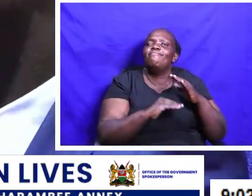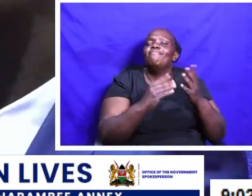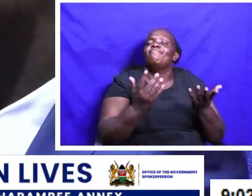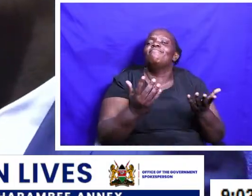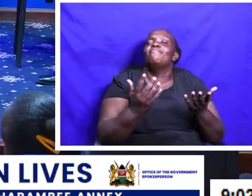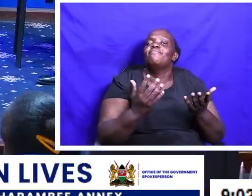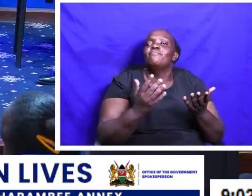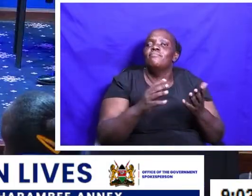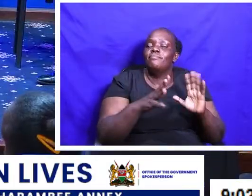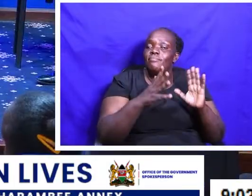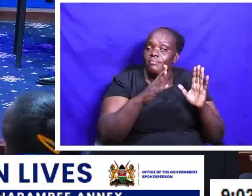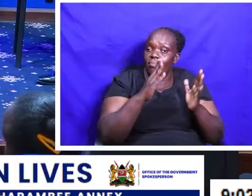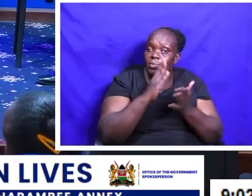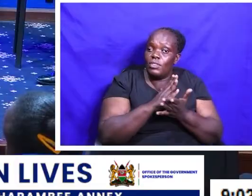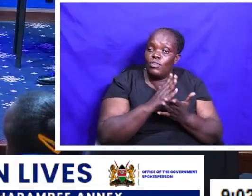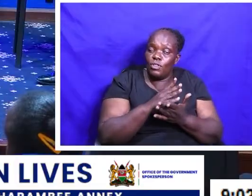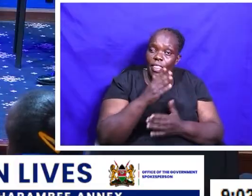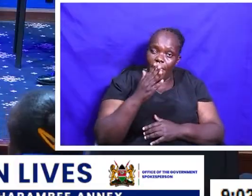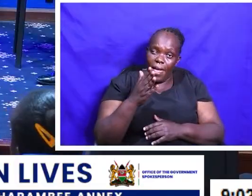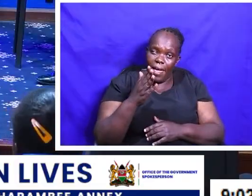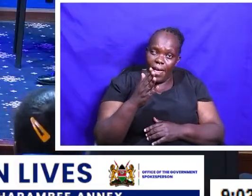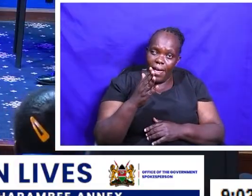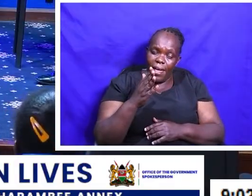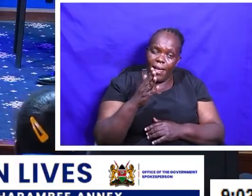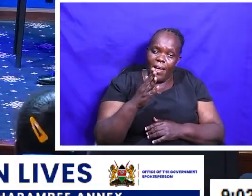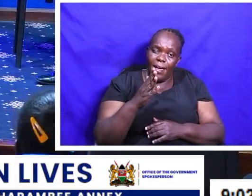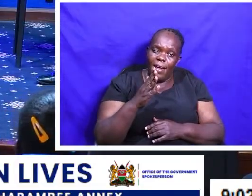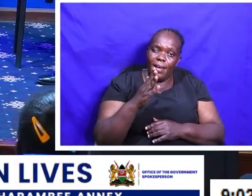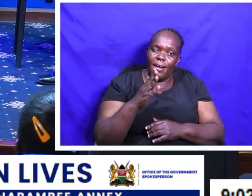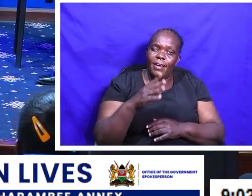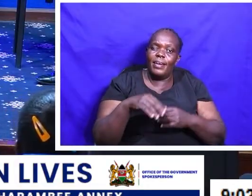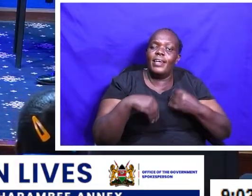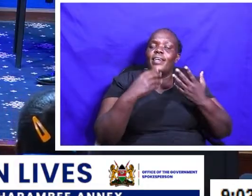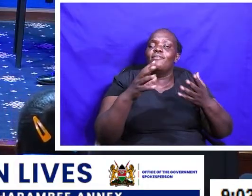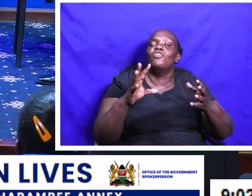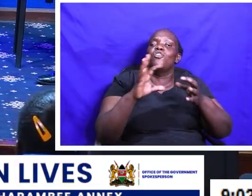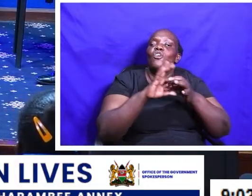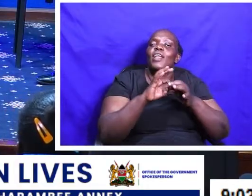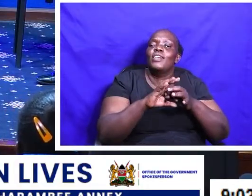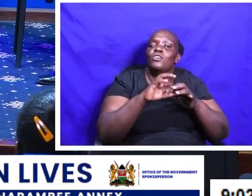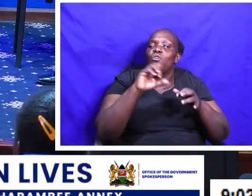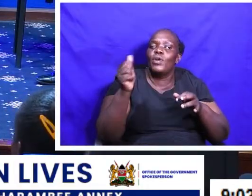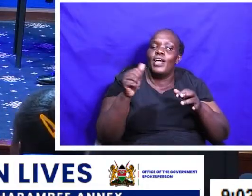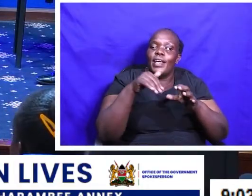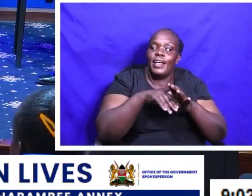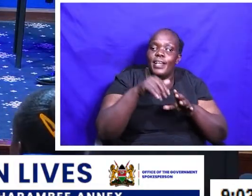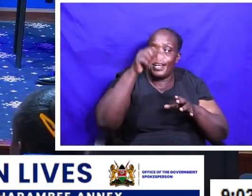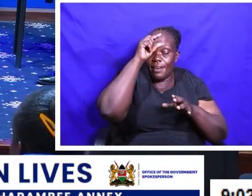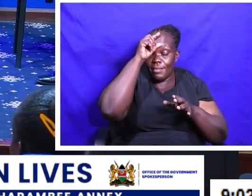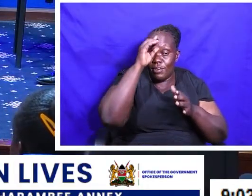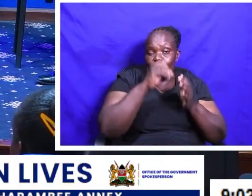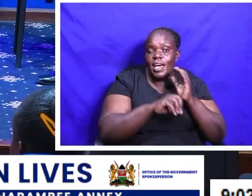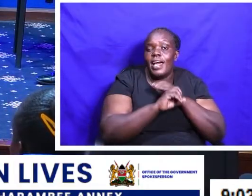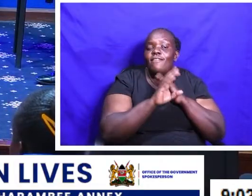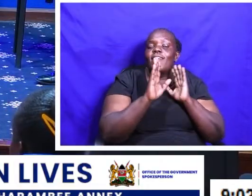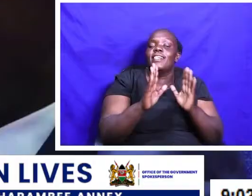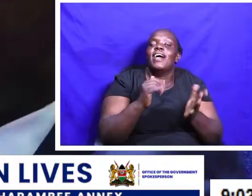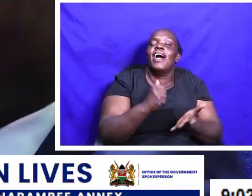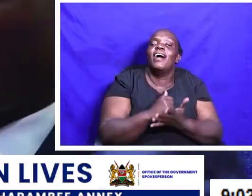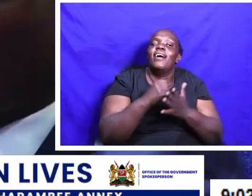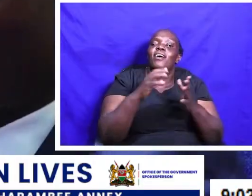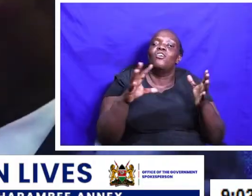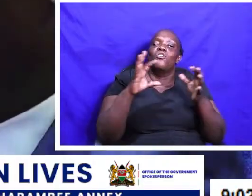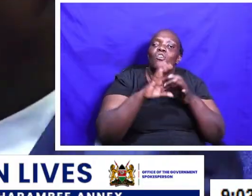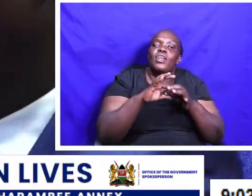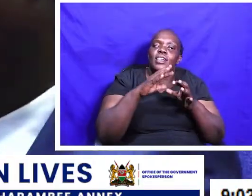shilingi 5,000. Very good. Kwa hivyo advisor wetu hapa amewapatia connection nzuri sana kwa serikali. Advisor ametusaidia